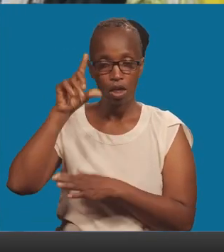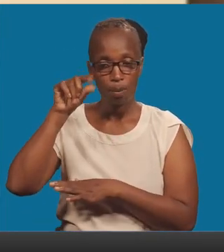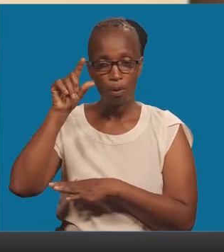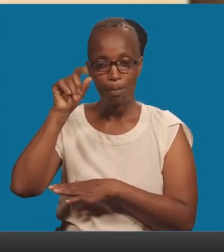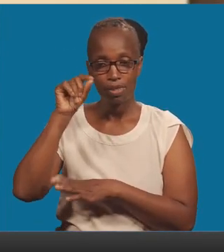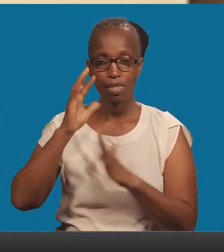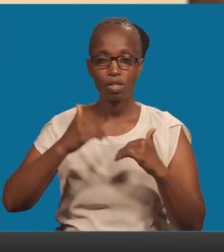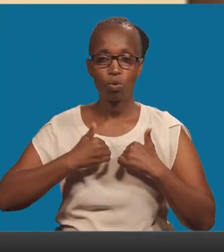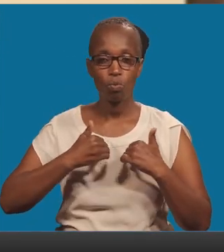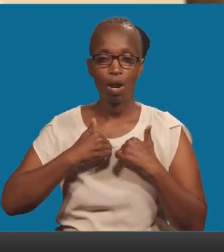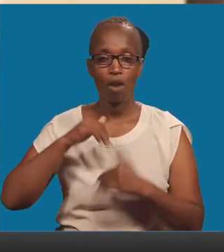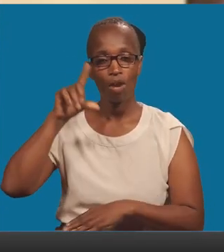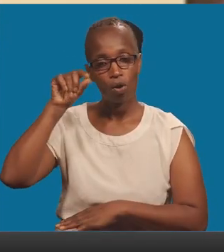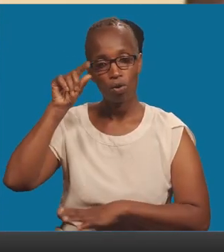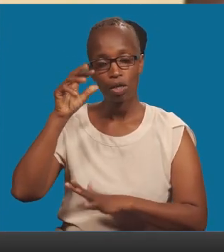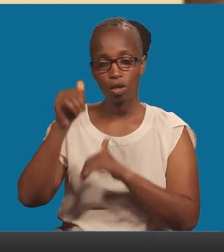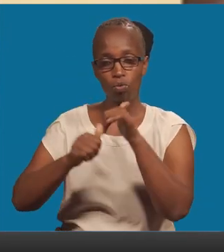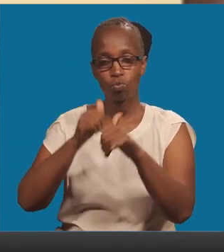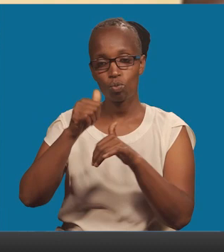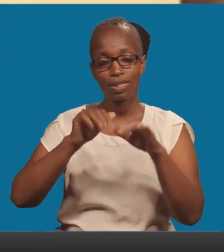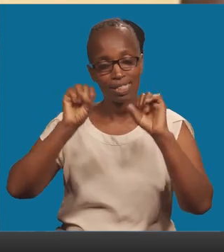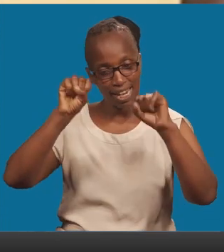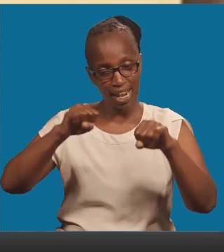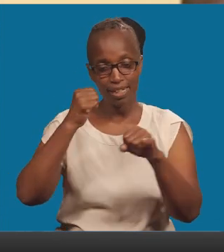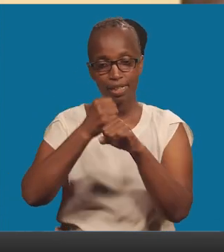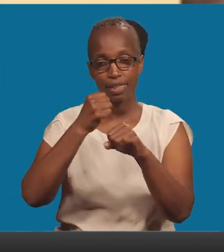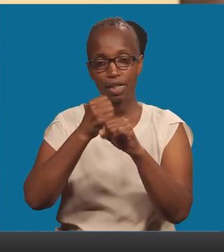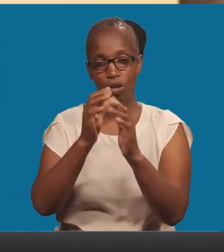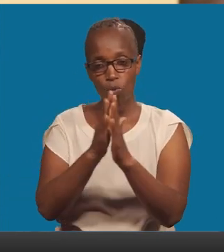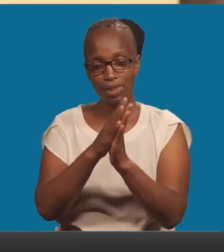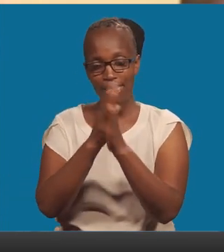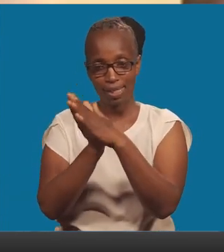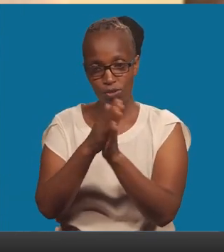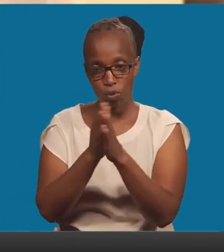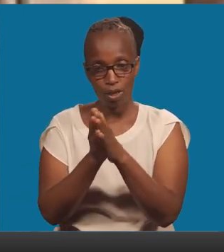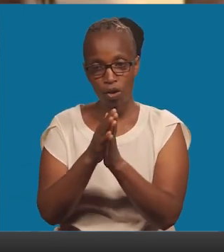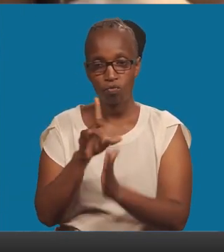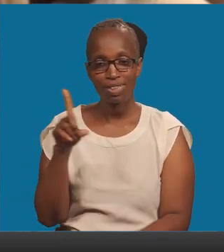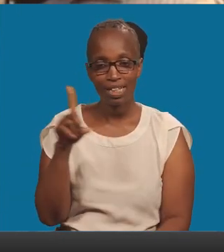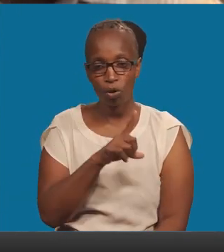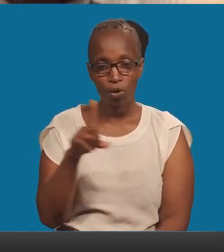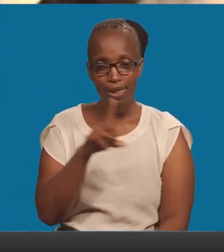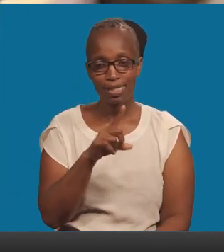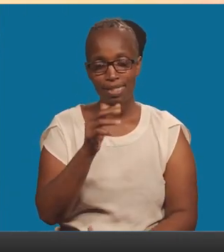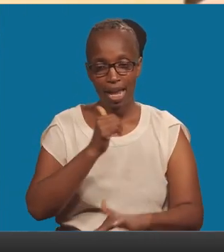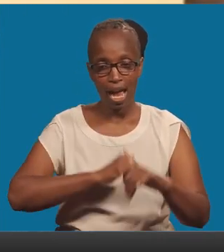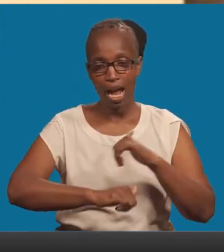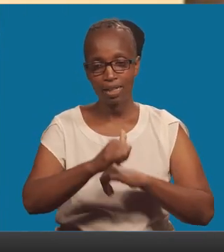Mombasa. There is a court that is gazetted to handle cases under the Prevention of Terrorist Acts.